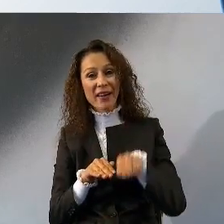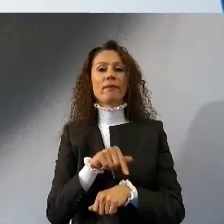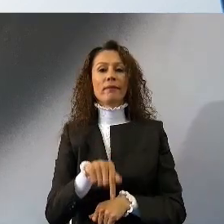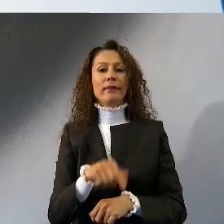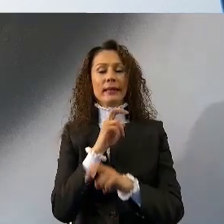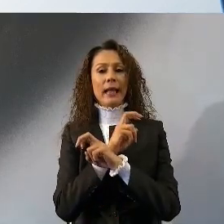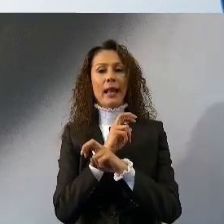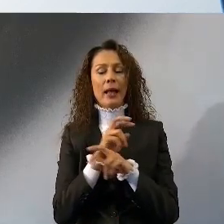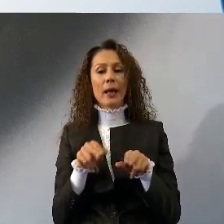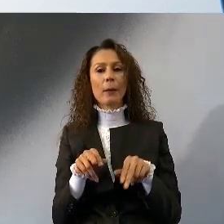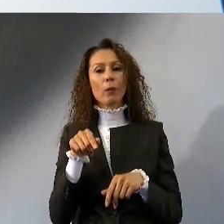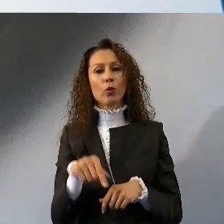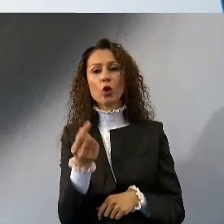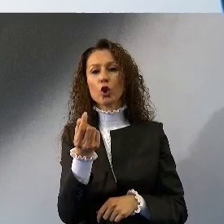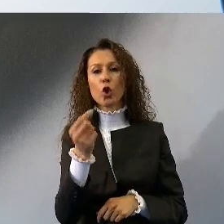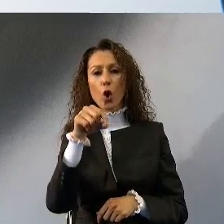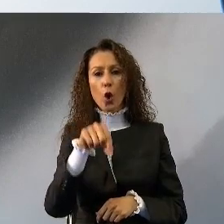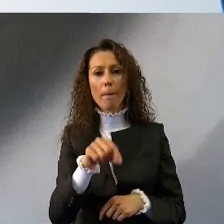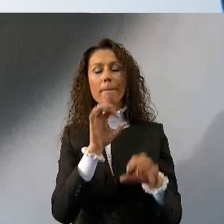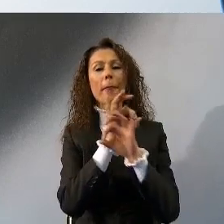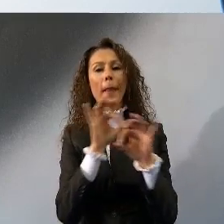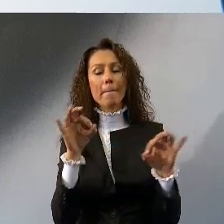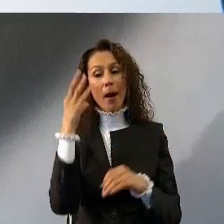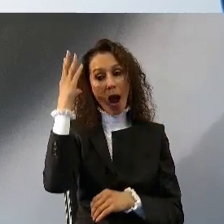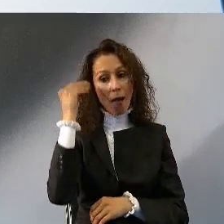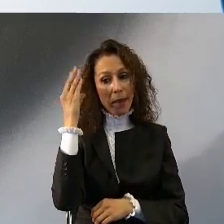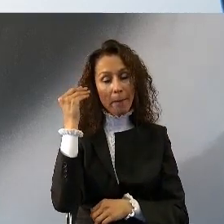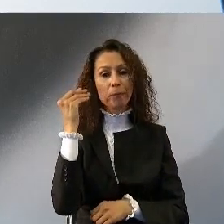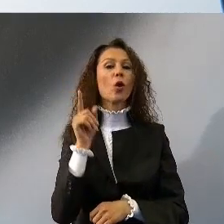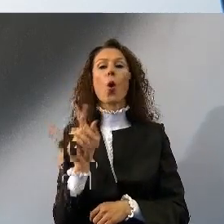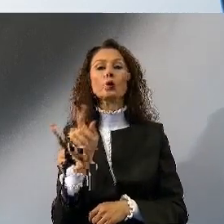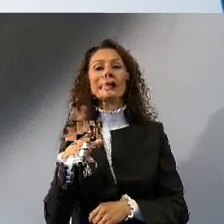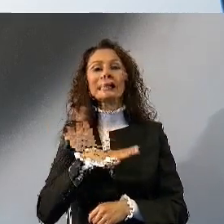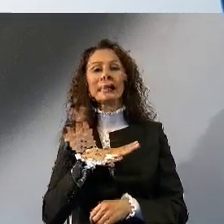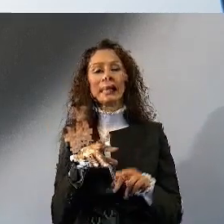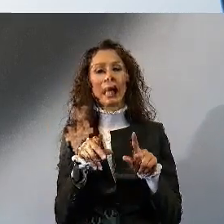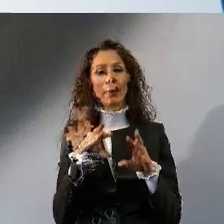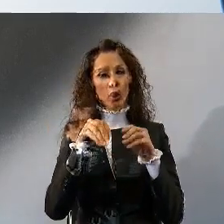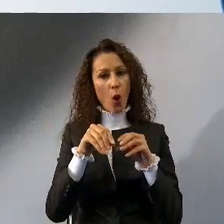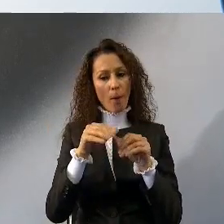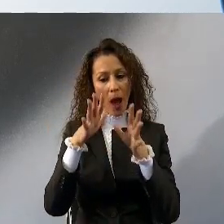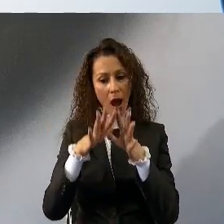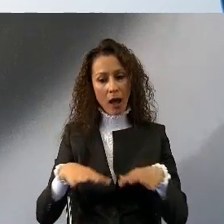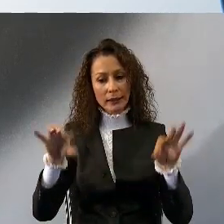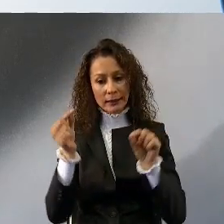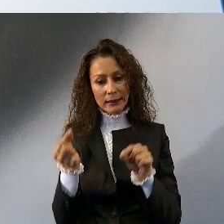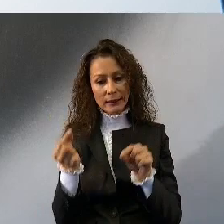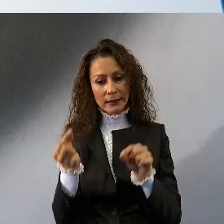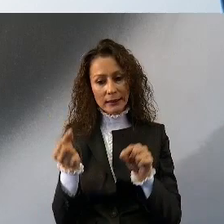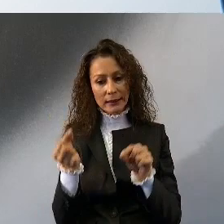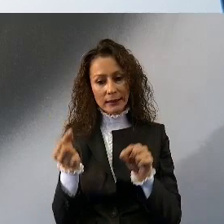yaşıyoruz. Bu tohumu tam olarak anlayıp onun istediği şekilde onu toprağa hazırlarsak, o